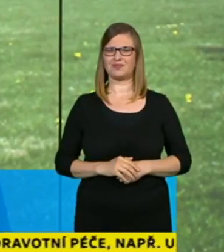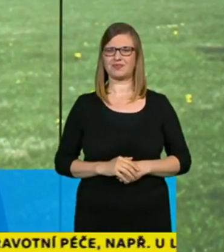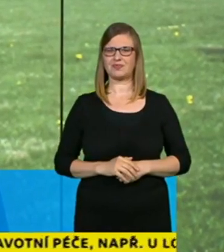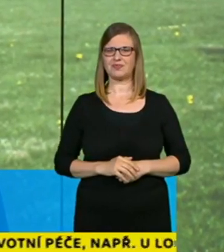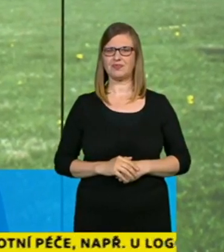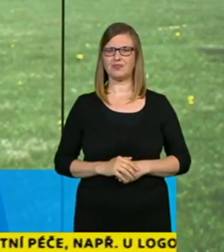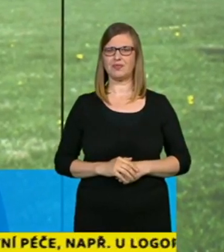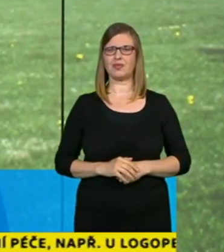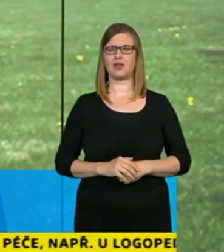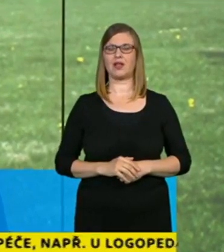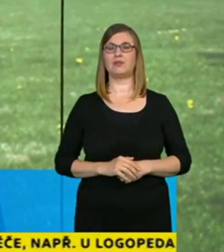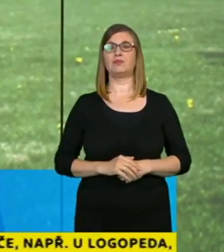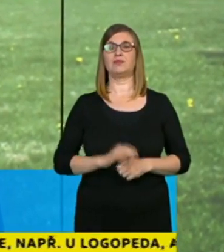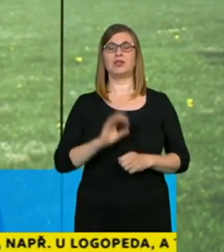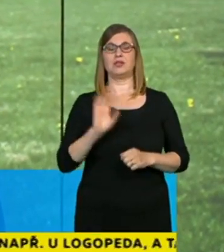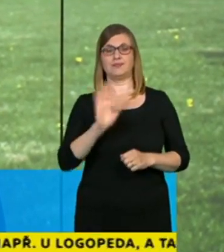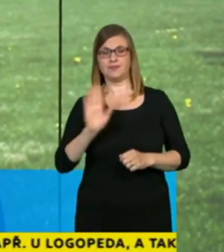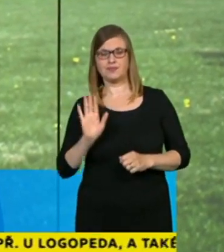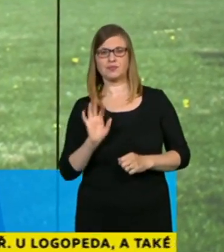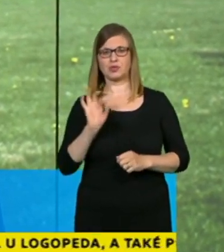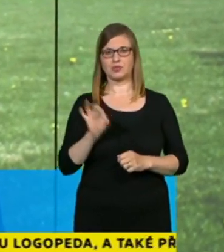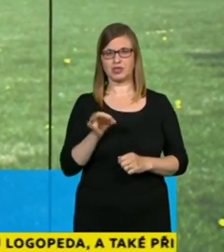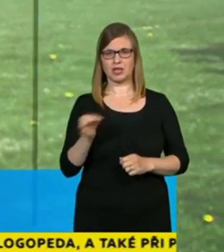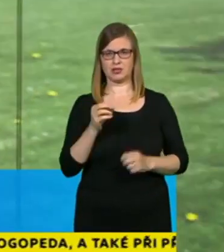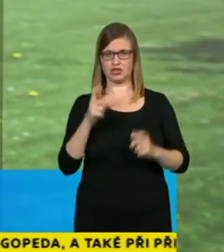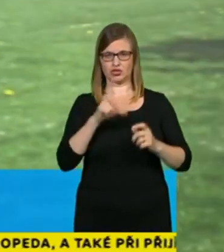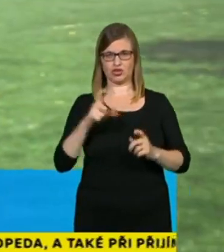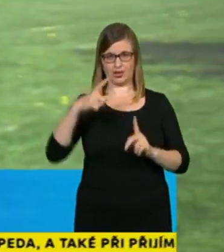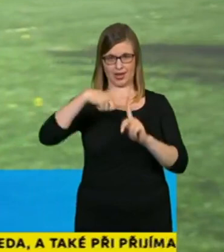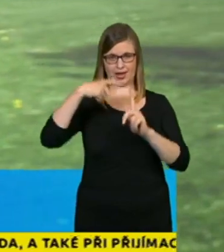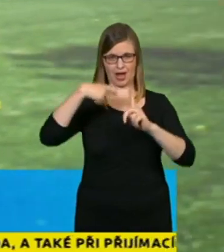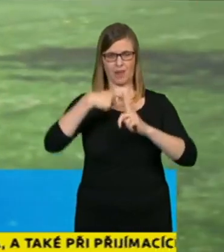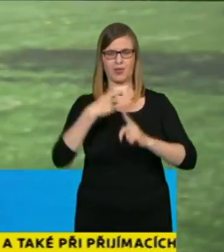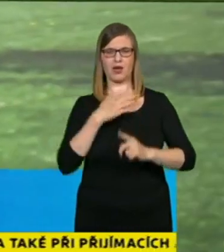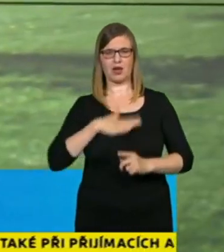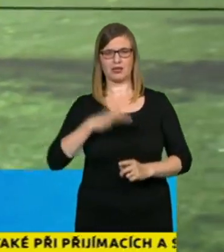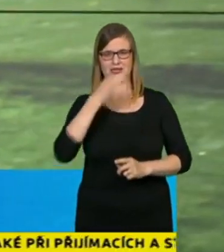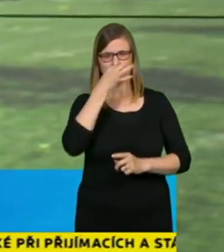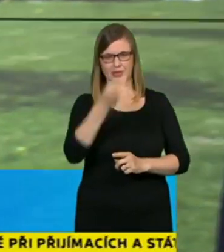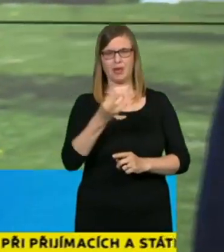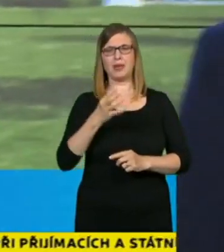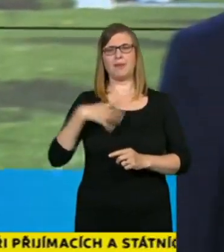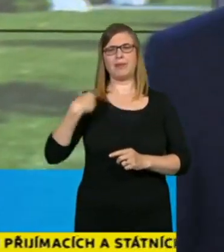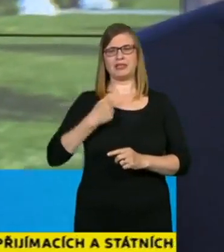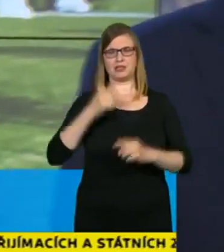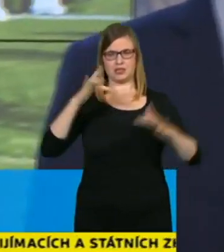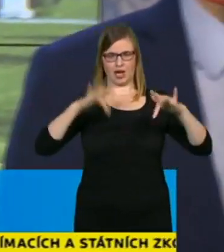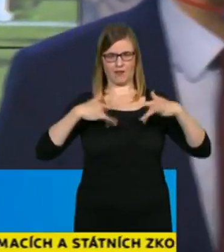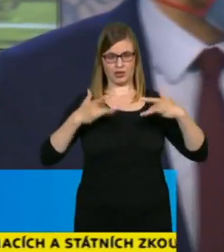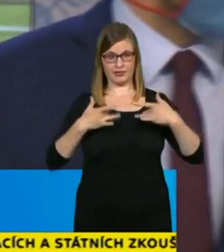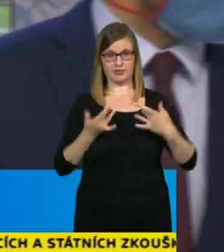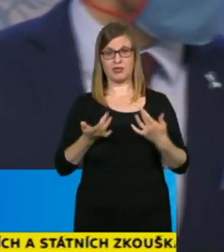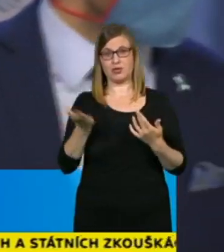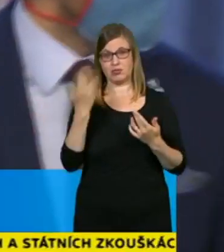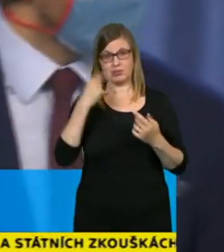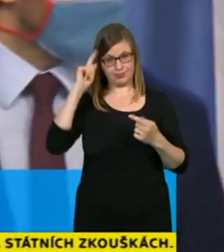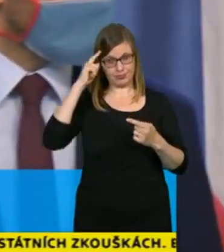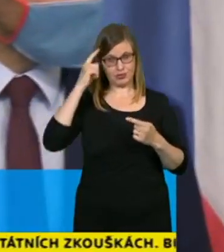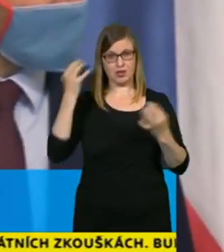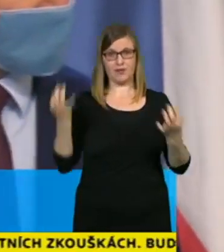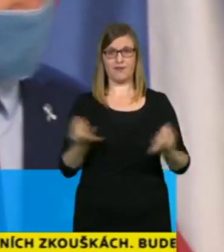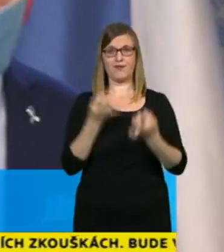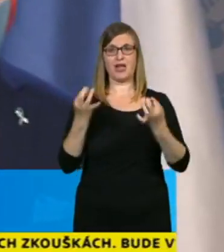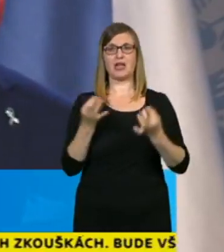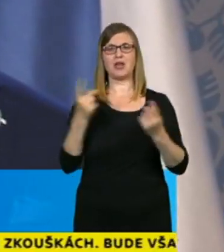Opatrný ČTK, dobrý den. Já mám dotaz na pana ministra zdravotnictví. Hovořilo se taky o tom, že byste mohli jednat o povolení hromadných akcí s účastí